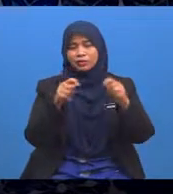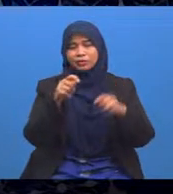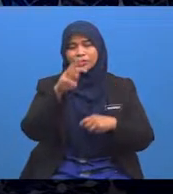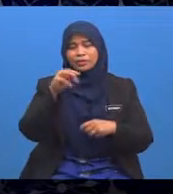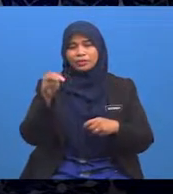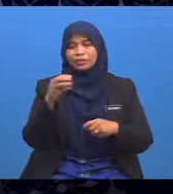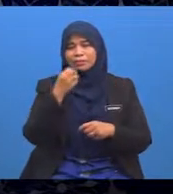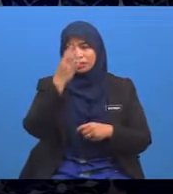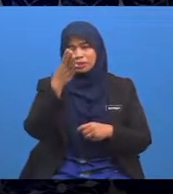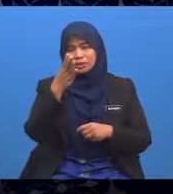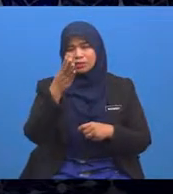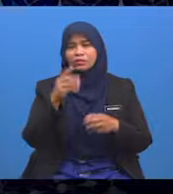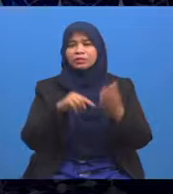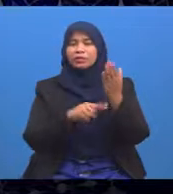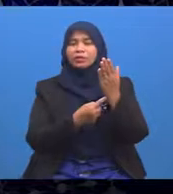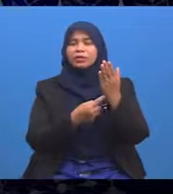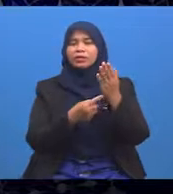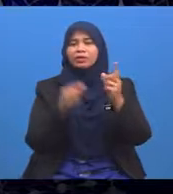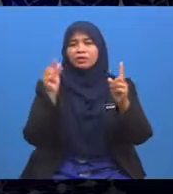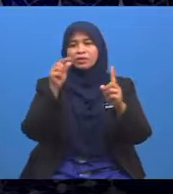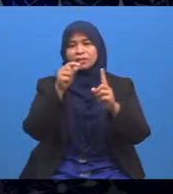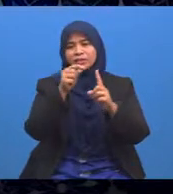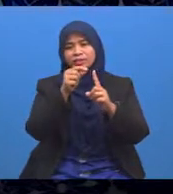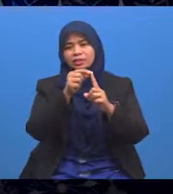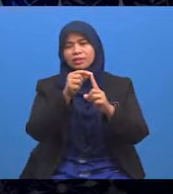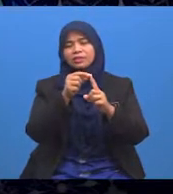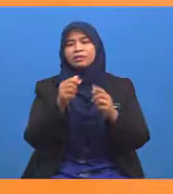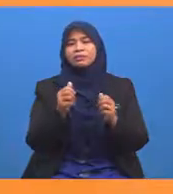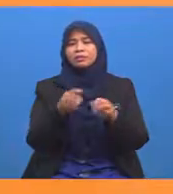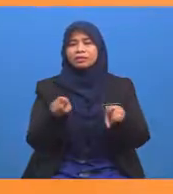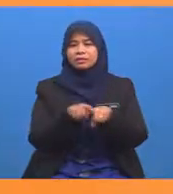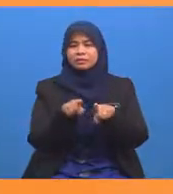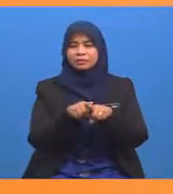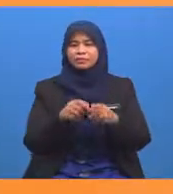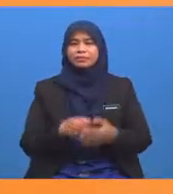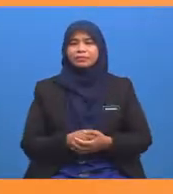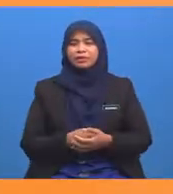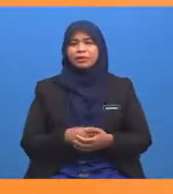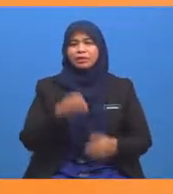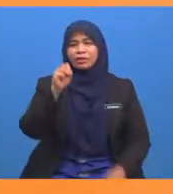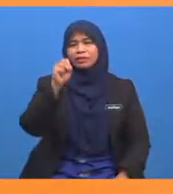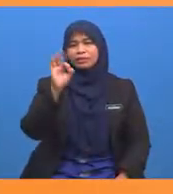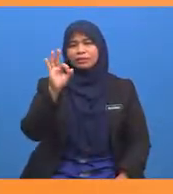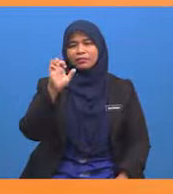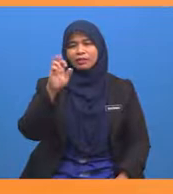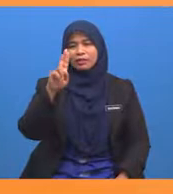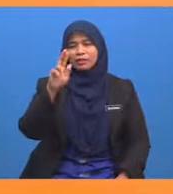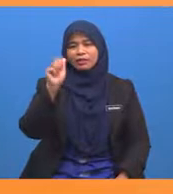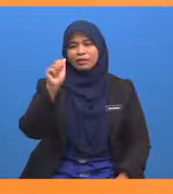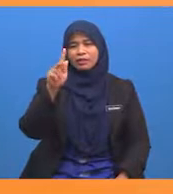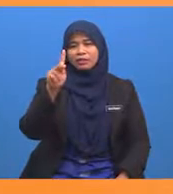sebutkan kembali semua istilah tersebut bersama-sama. Sfera,